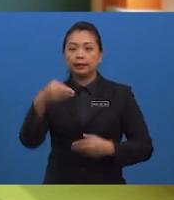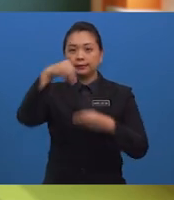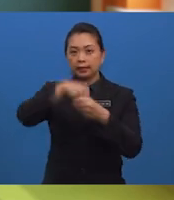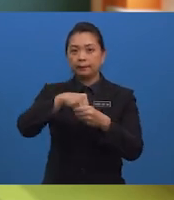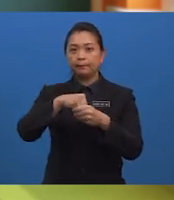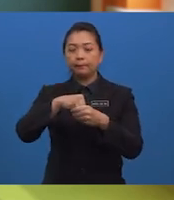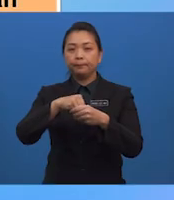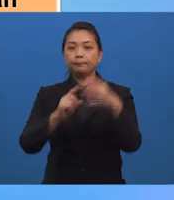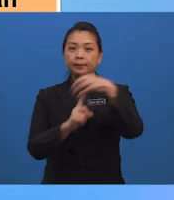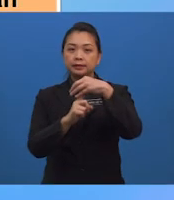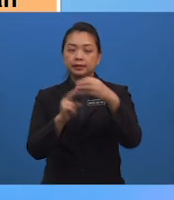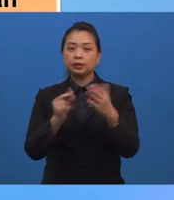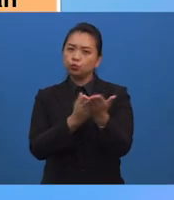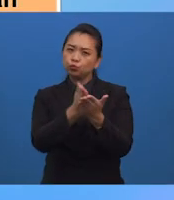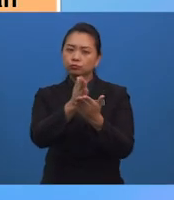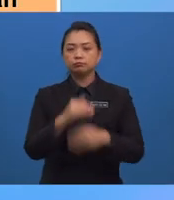dan tidak terbantut.